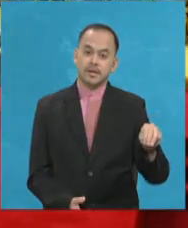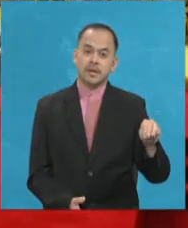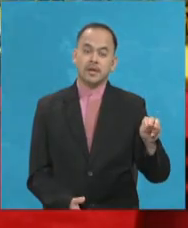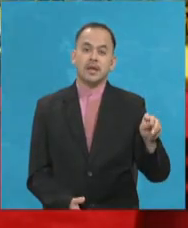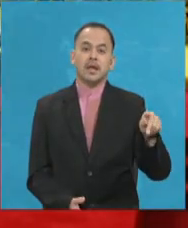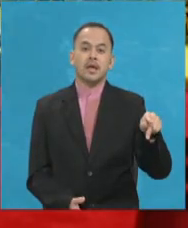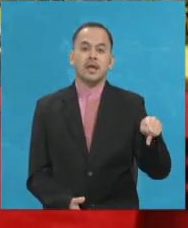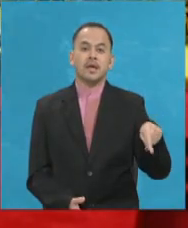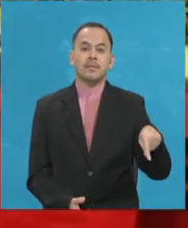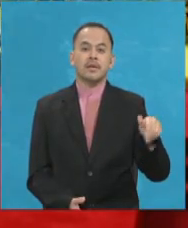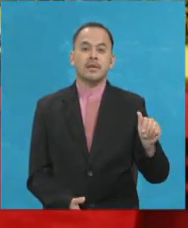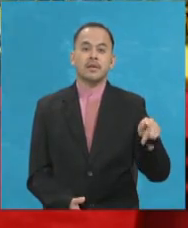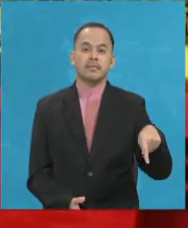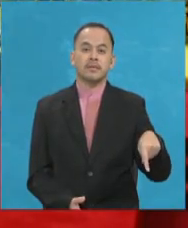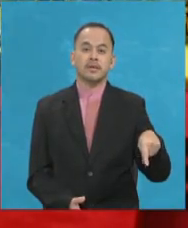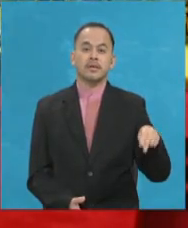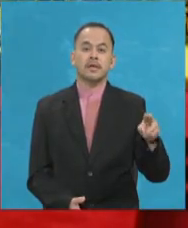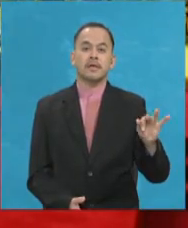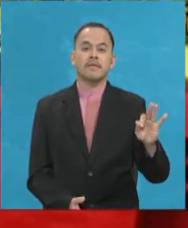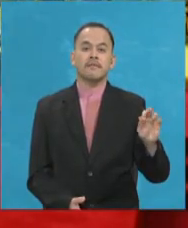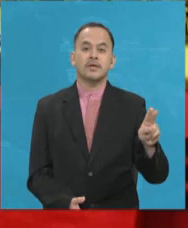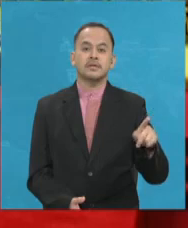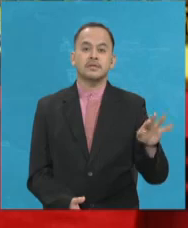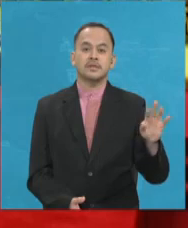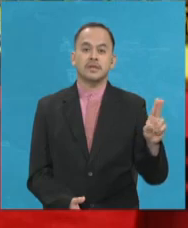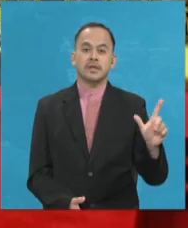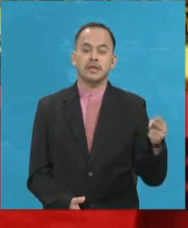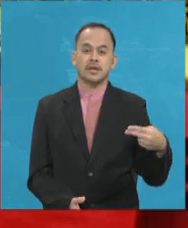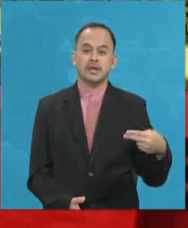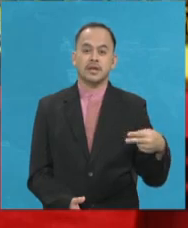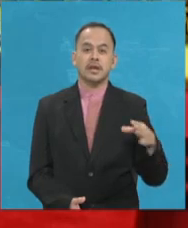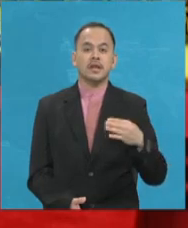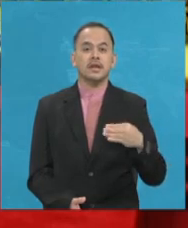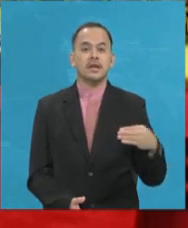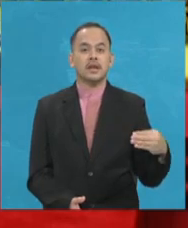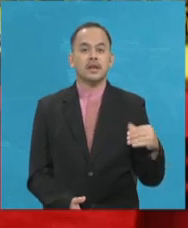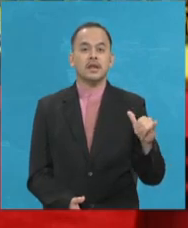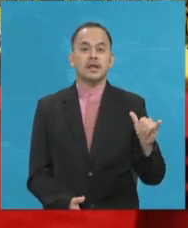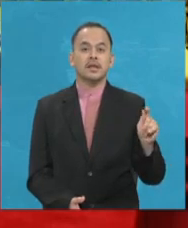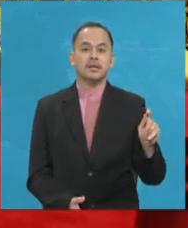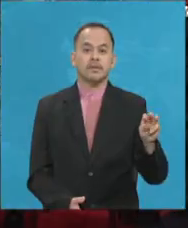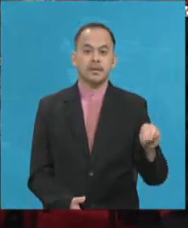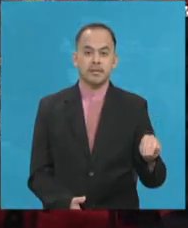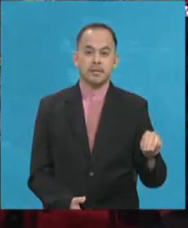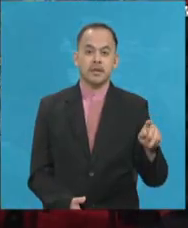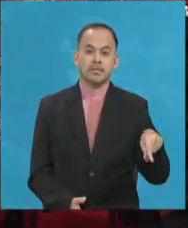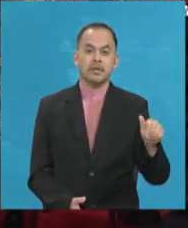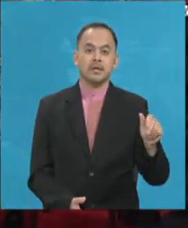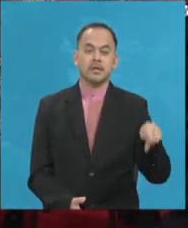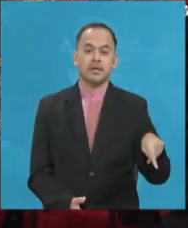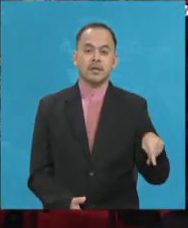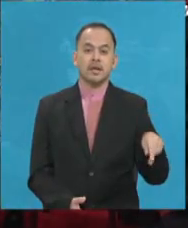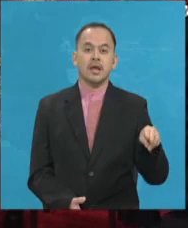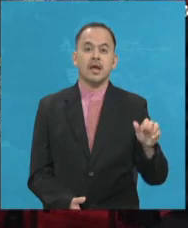Paduka Sri pengiran anak Putri Fadila lupa bookia dan yang teramat Mulia Paduka Sri pengiran anak